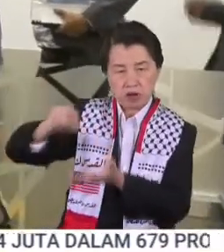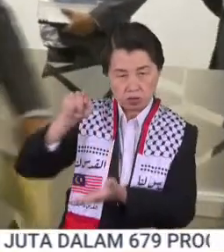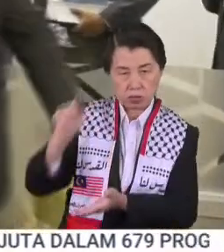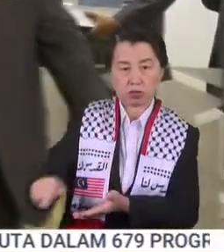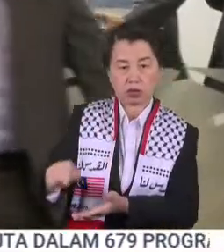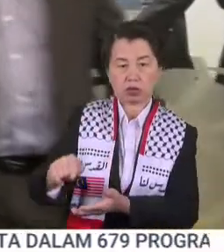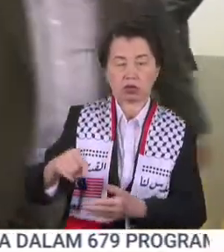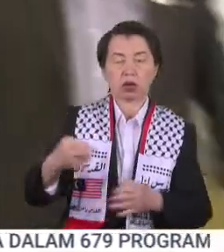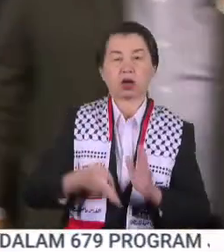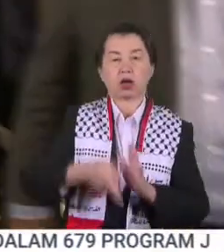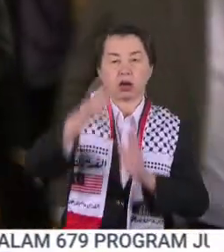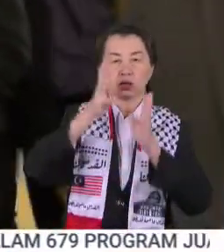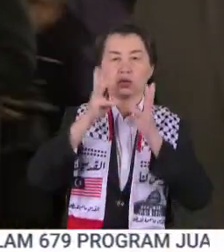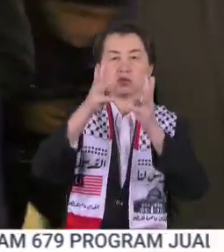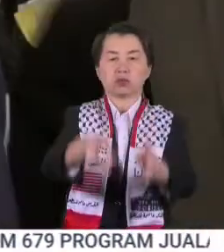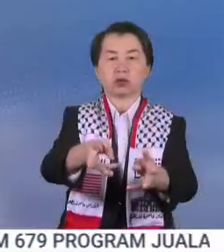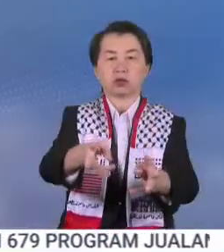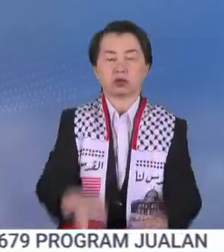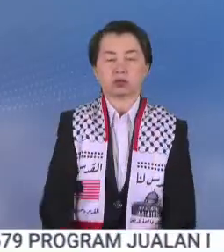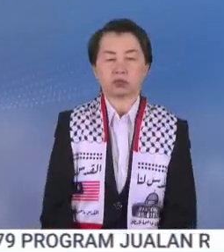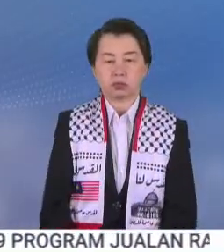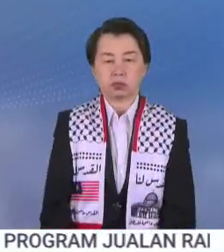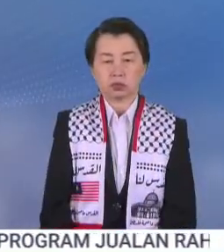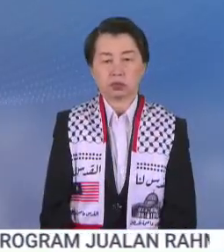konsesi Lebuh Raya.